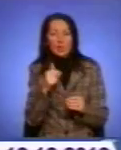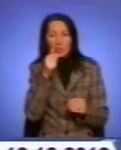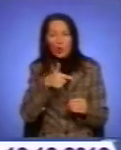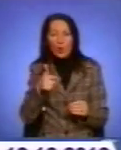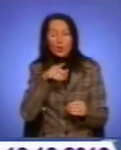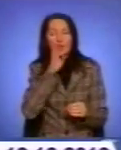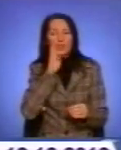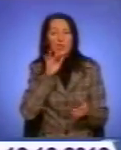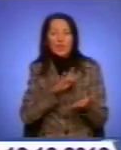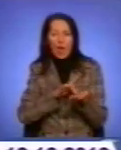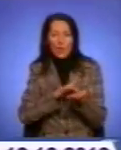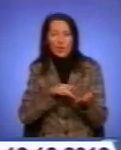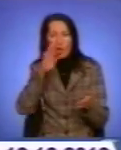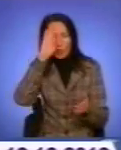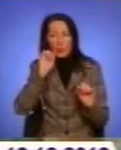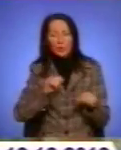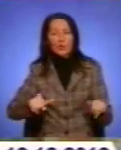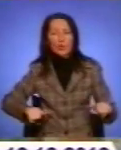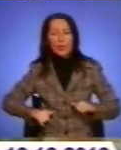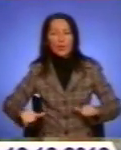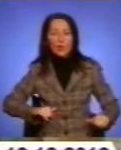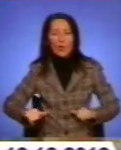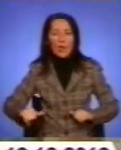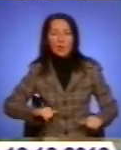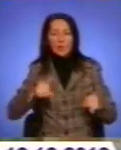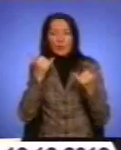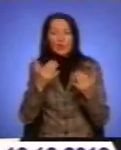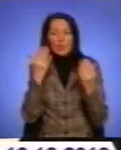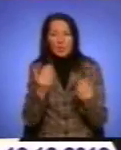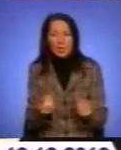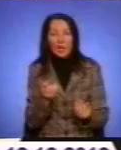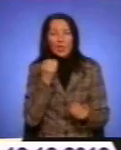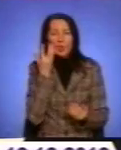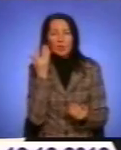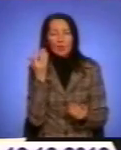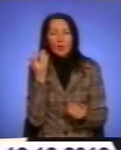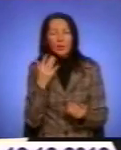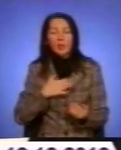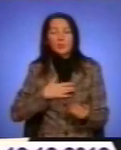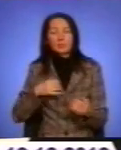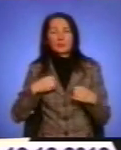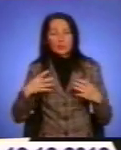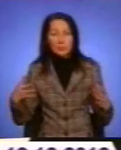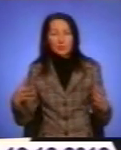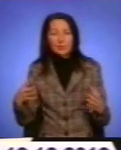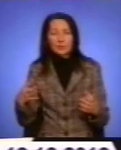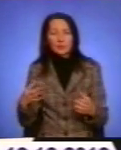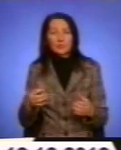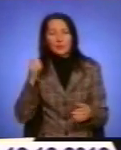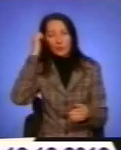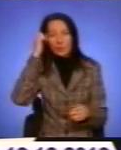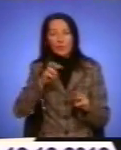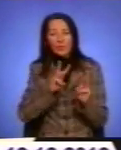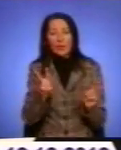ворожать, а хлопці можуть бешкетувати. У сьогоднішній день, коли ми святкуємо пам'ять